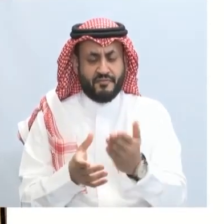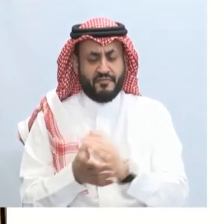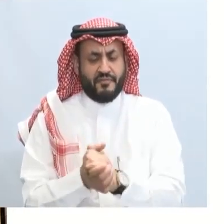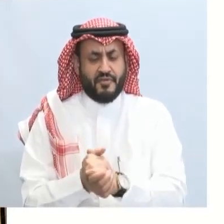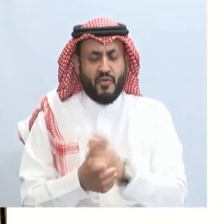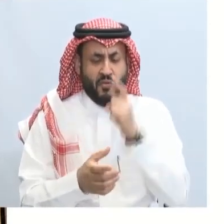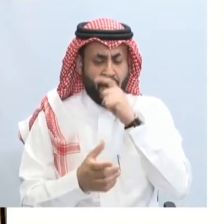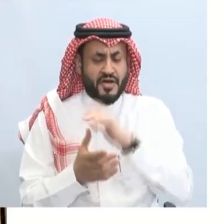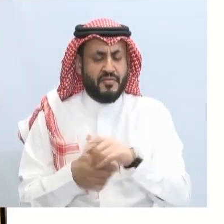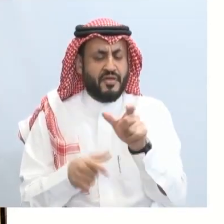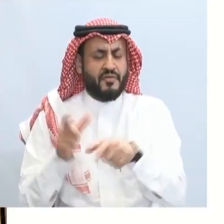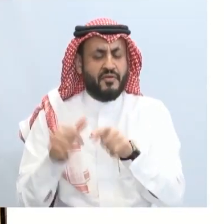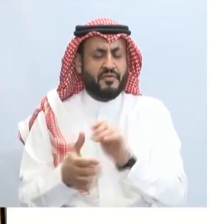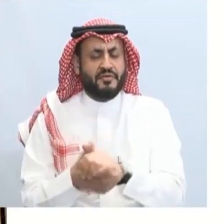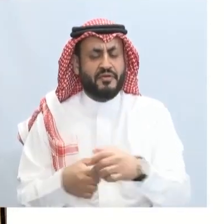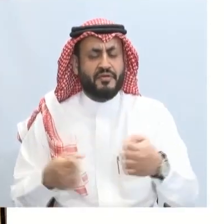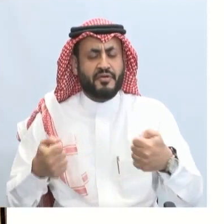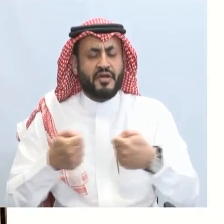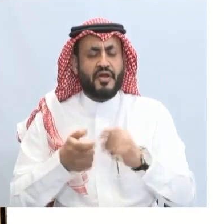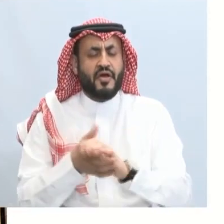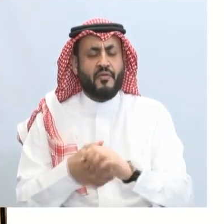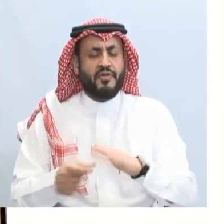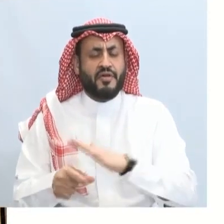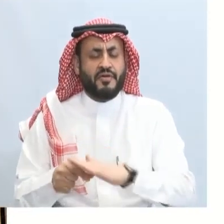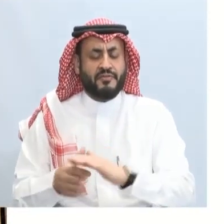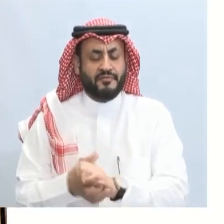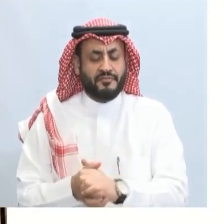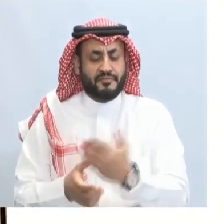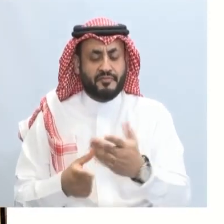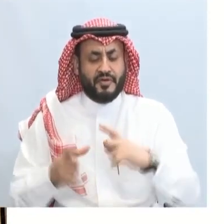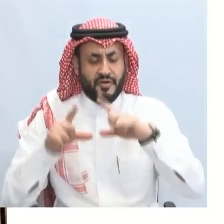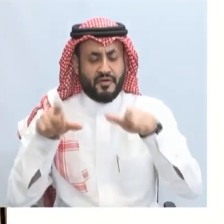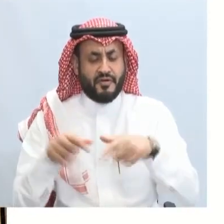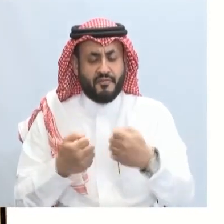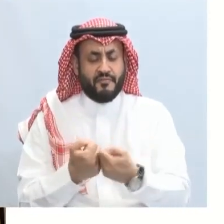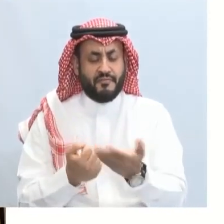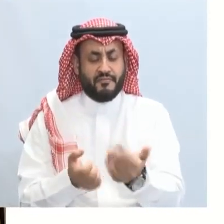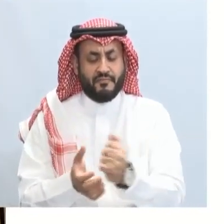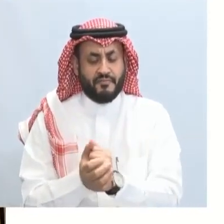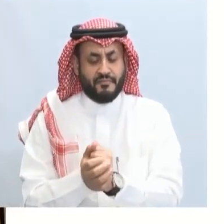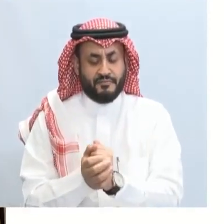واجبات المواطن تجاه وطننا الغالي نشاهد الفيديو